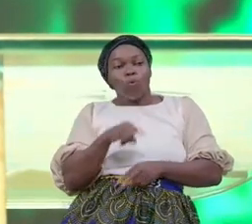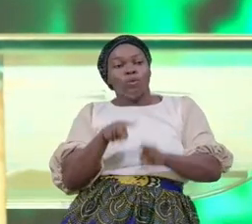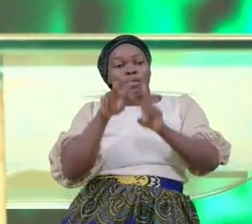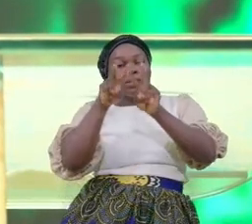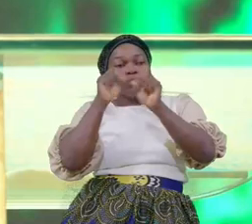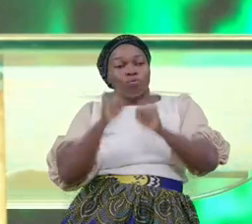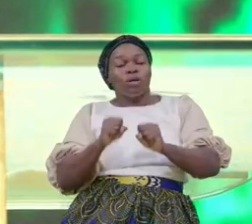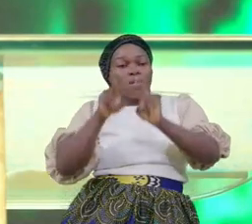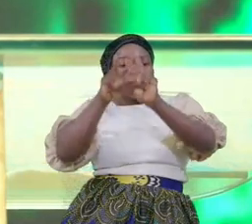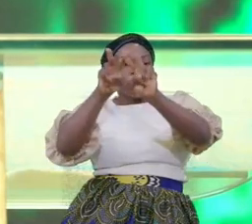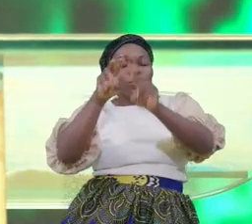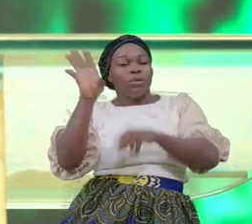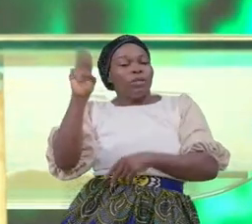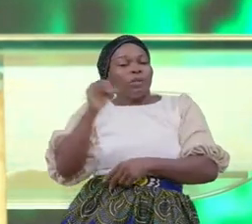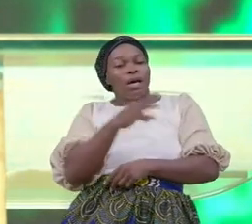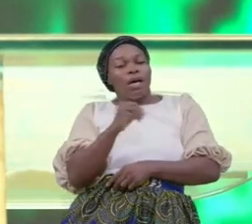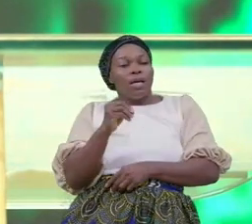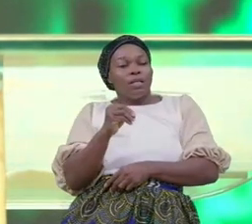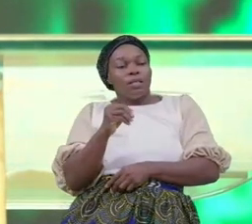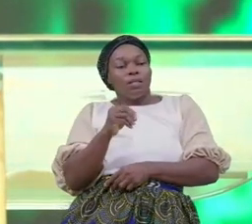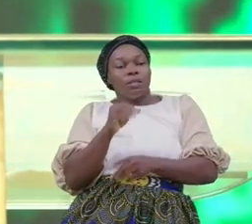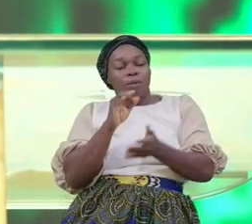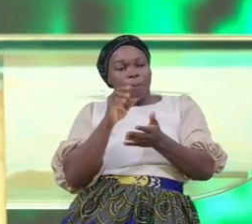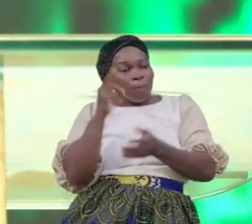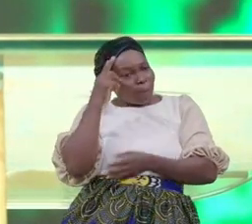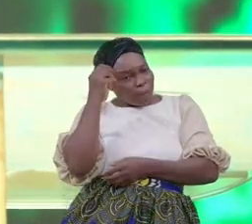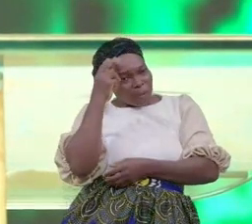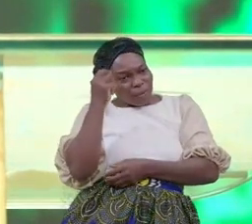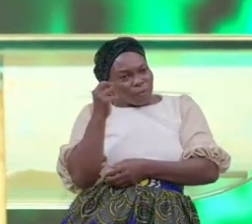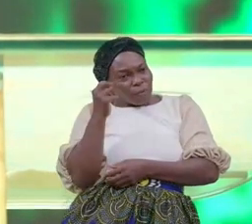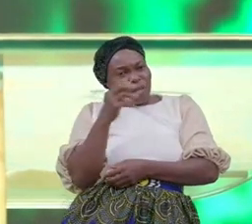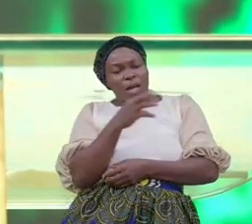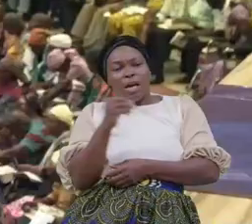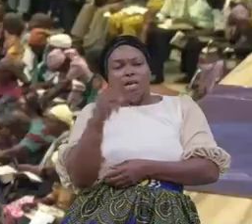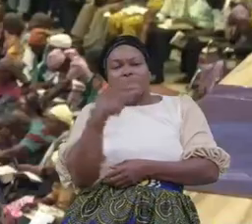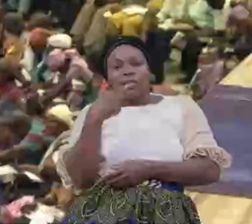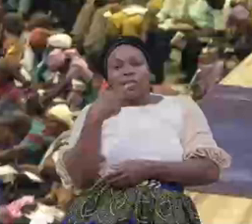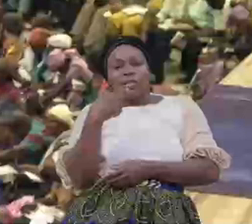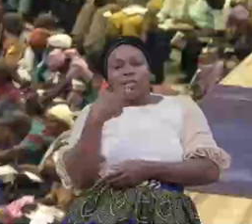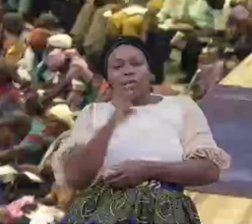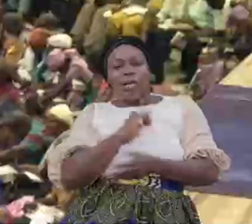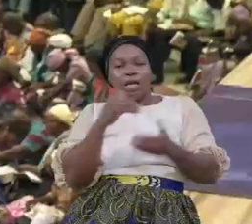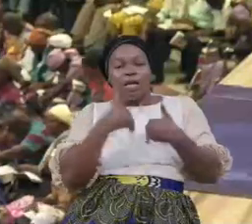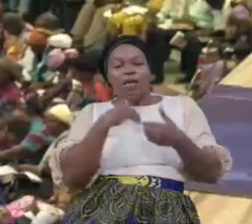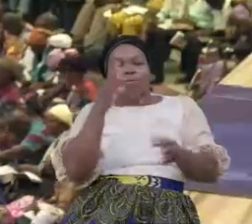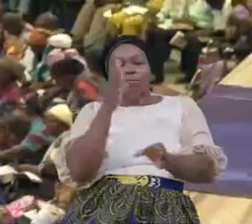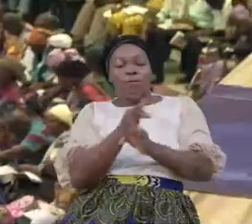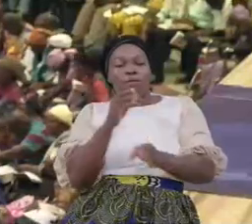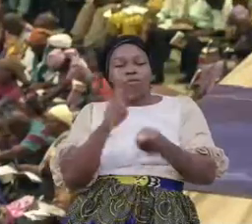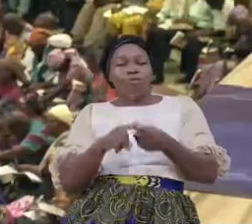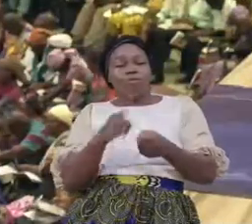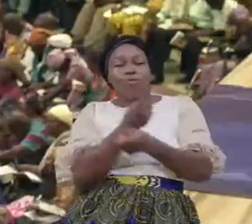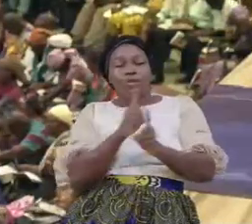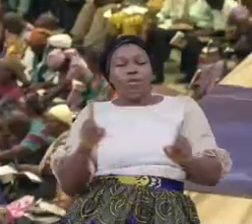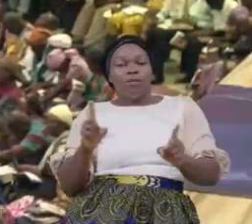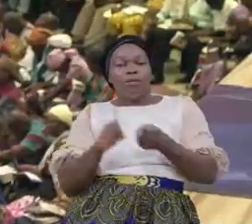pour être guéri. J'ai la foi pour être guéri. J'ai la foi pour être délivré. J'ai la foi